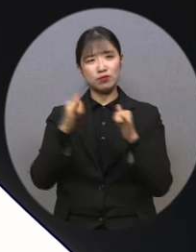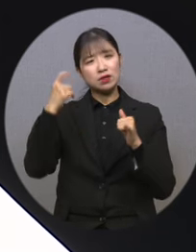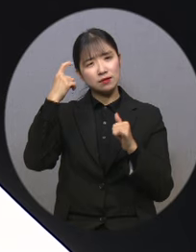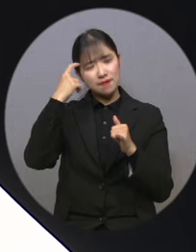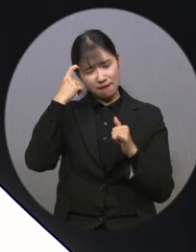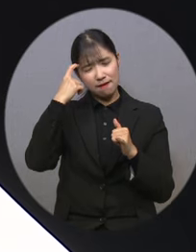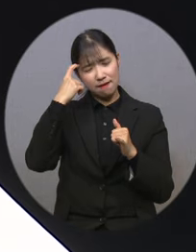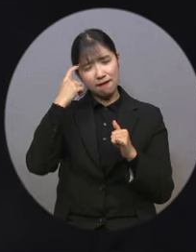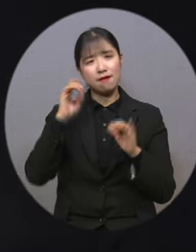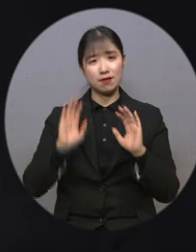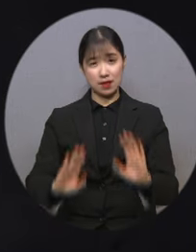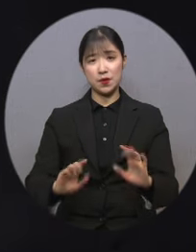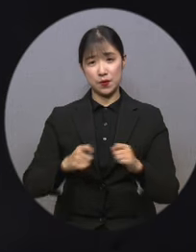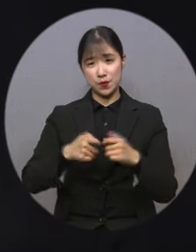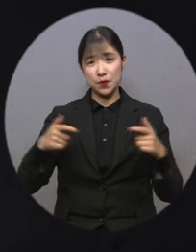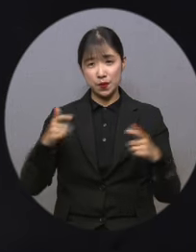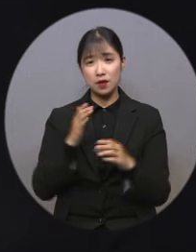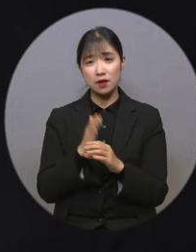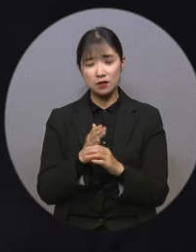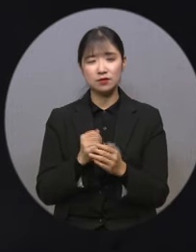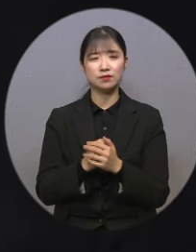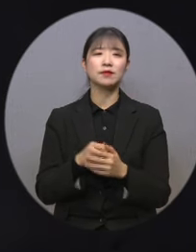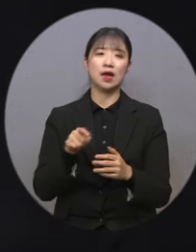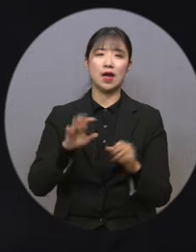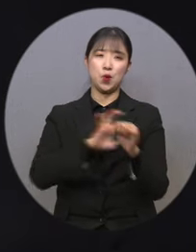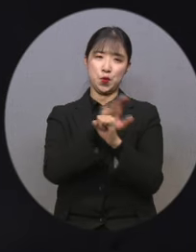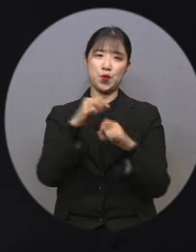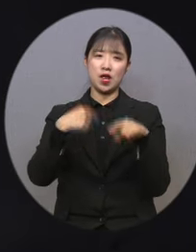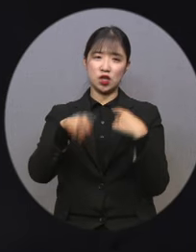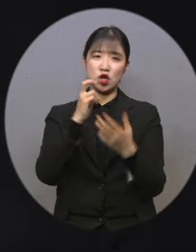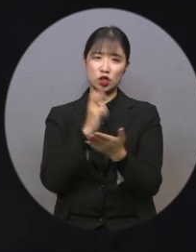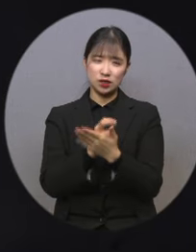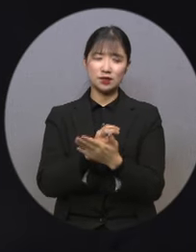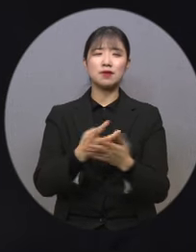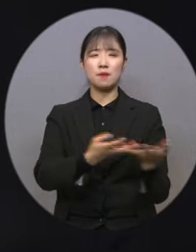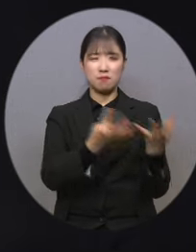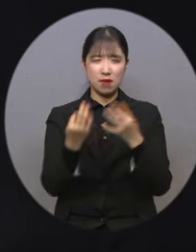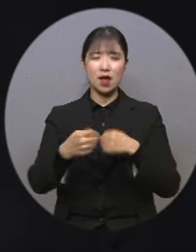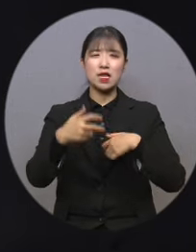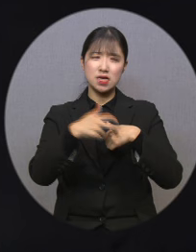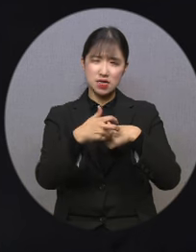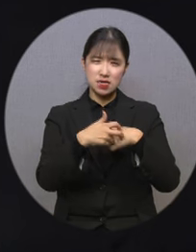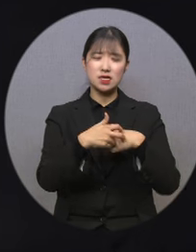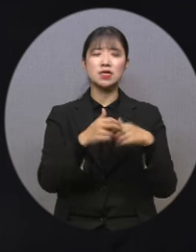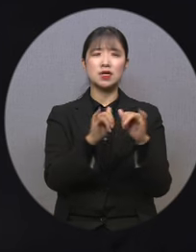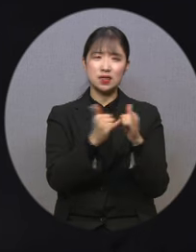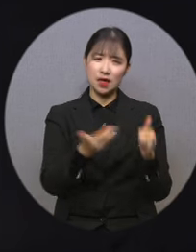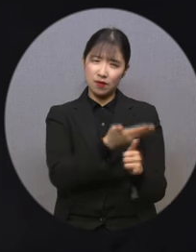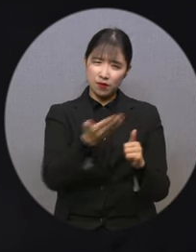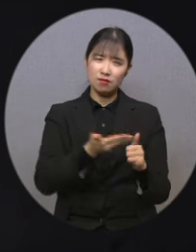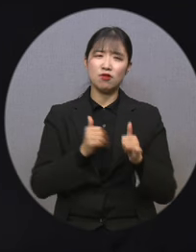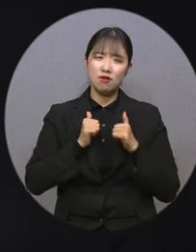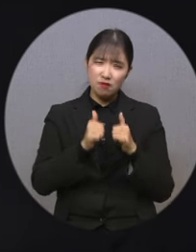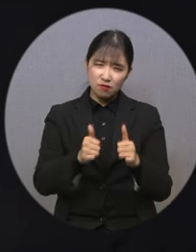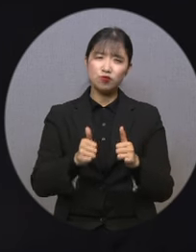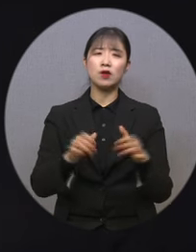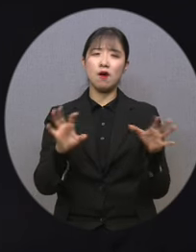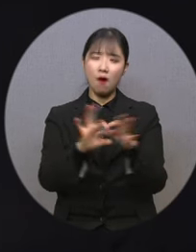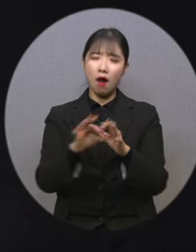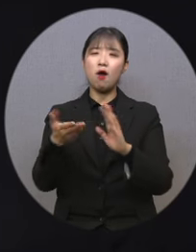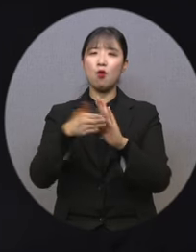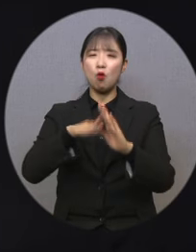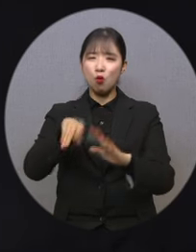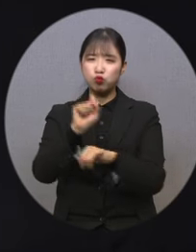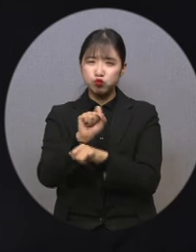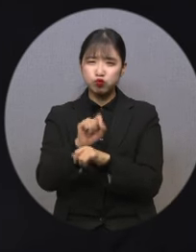요새 코로나 있어요. 정책은 많은 의료진들이 열심히 하고 네. 관계 공무원들이 열심히 하고